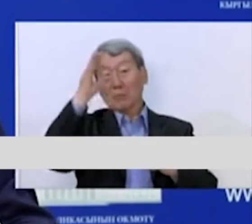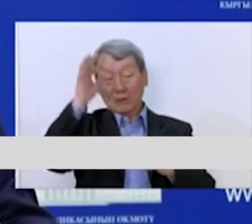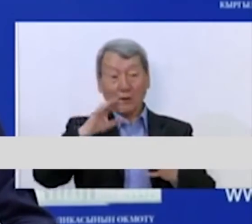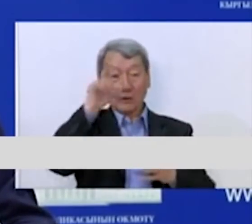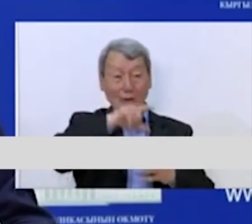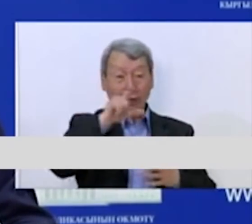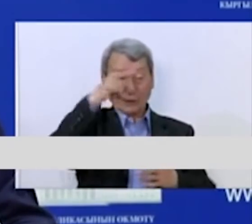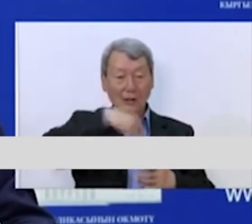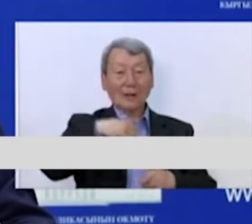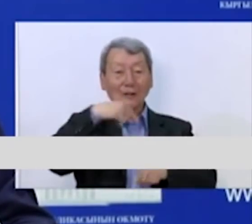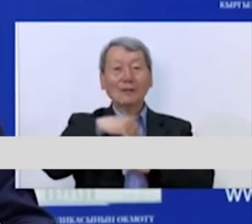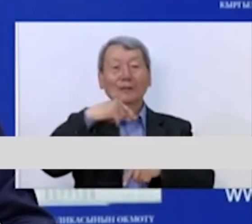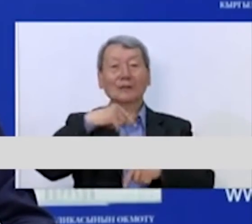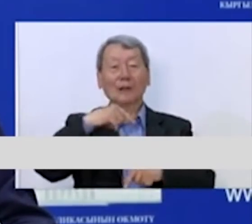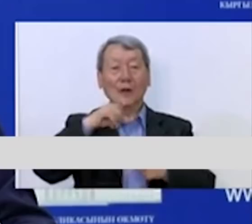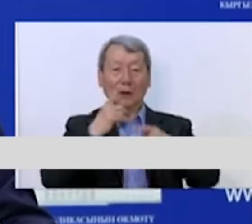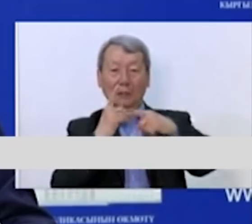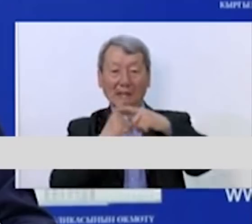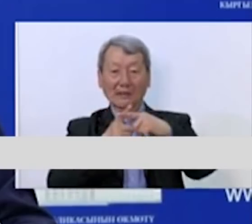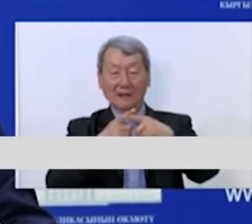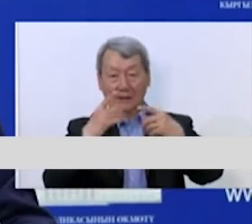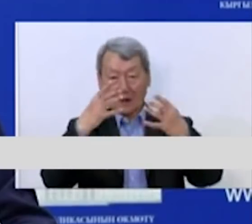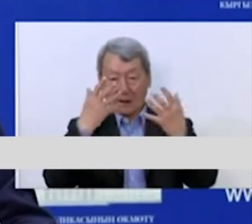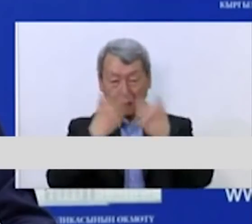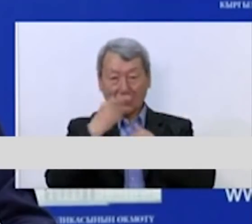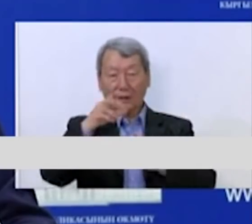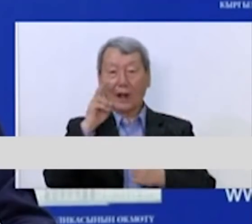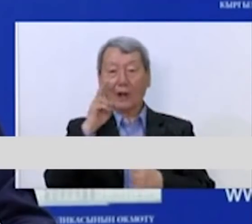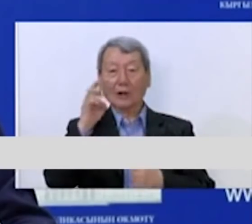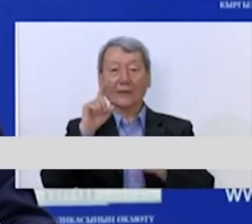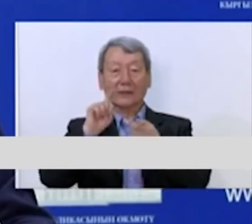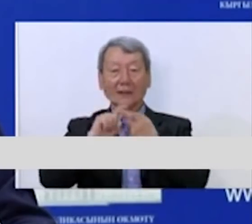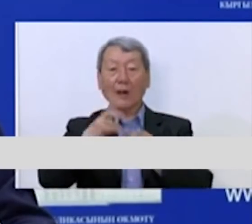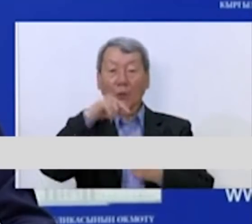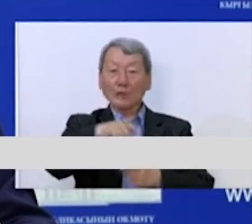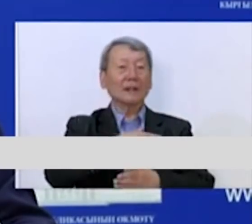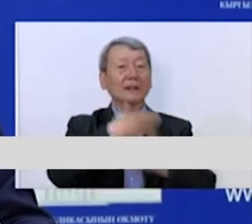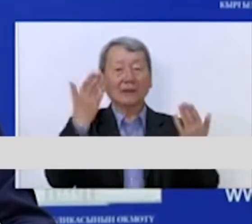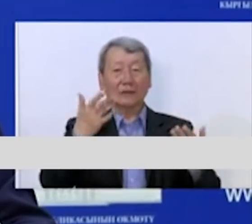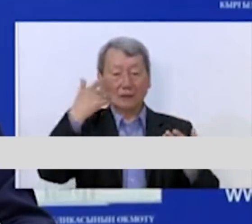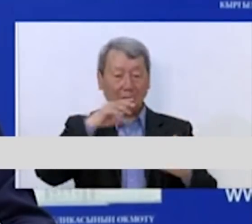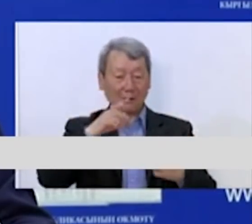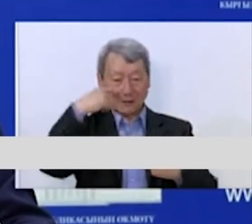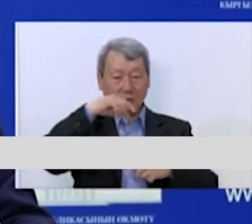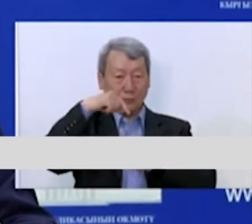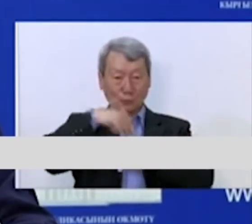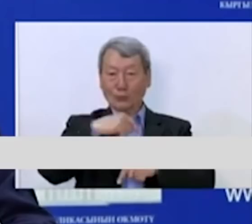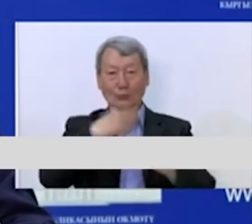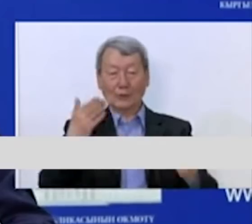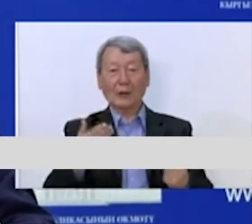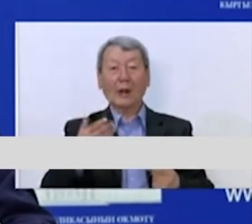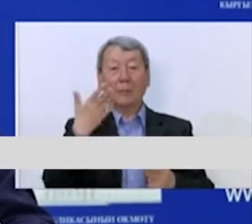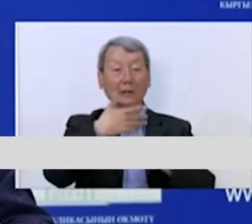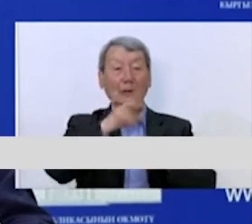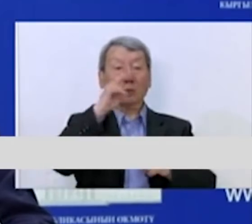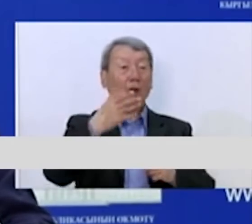Наших пациентов имеют положительный анализ на коронавирусную инфекцию, но у них нет практически симптомов. Значит, вот